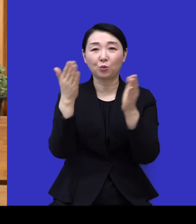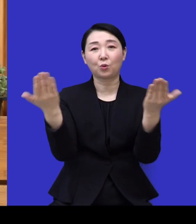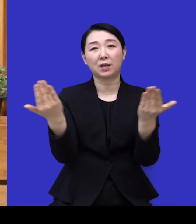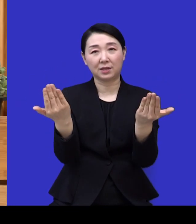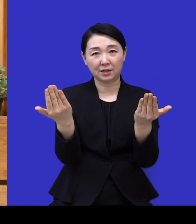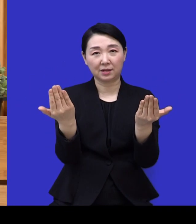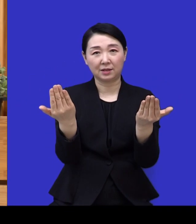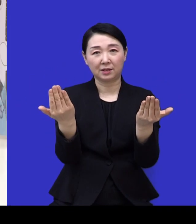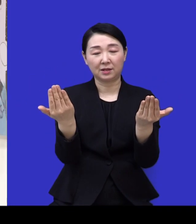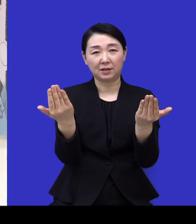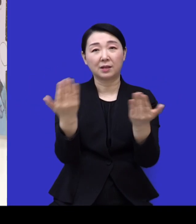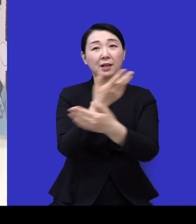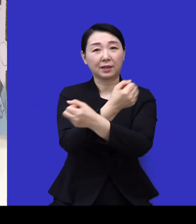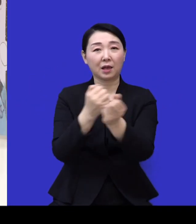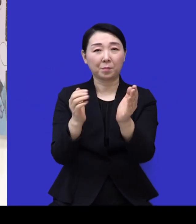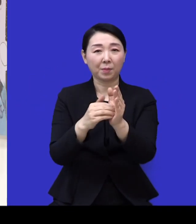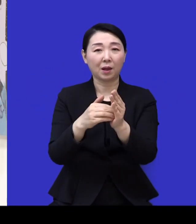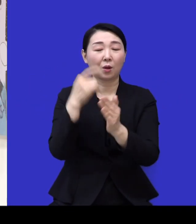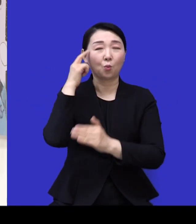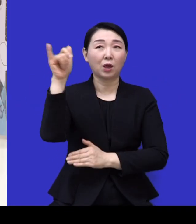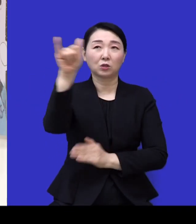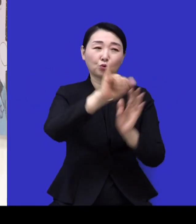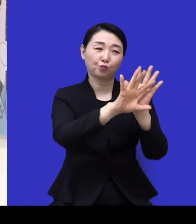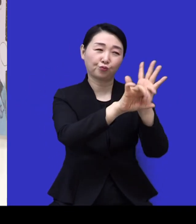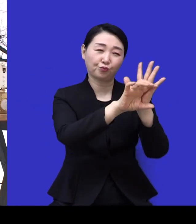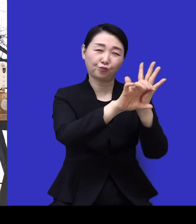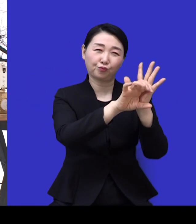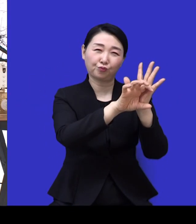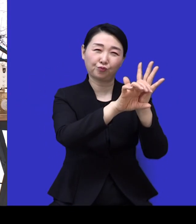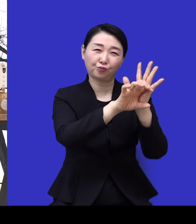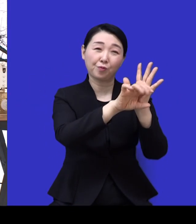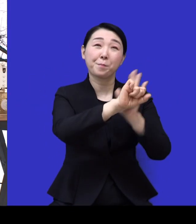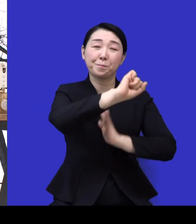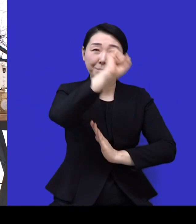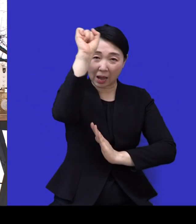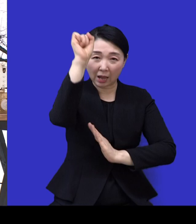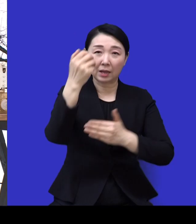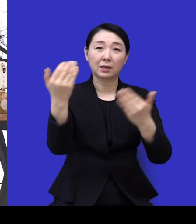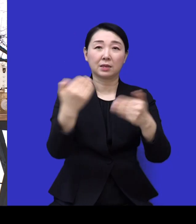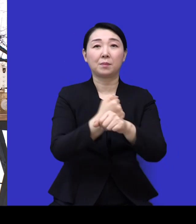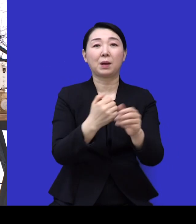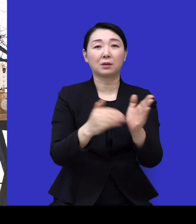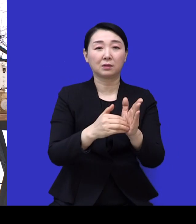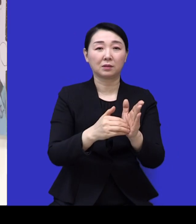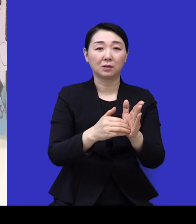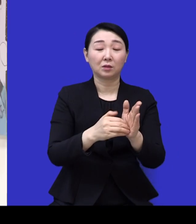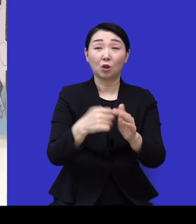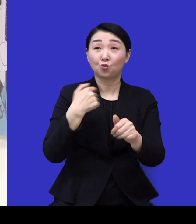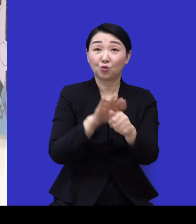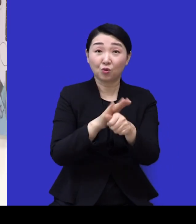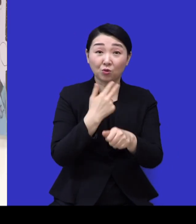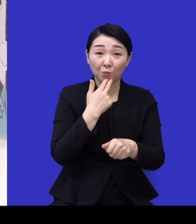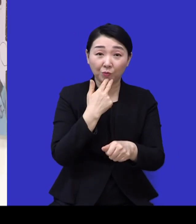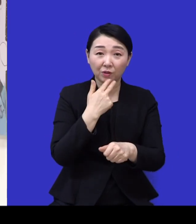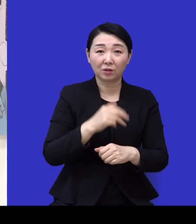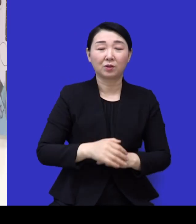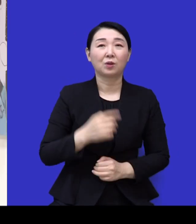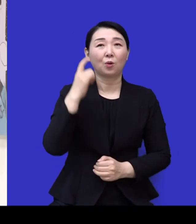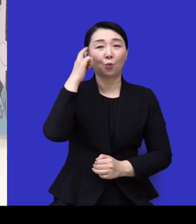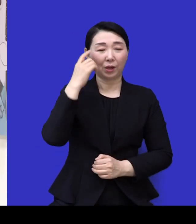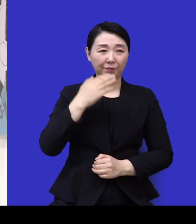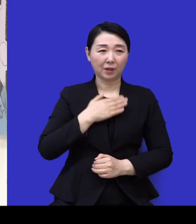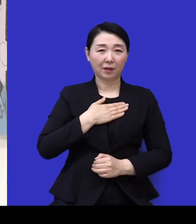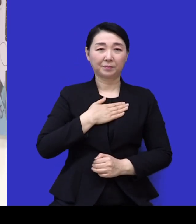아. 그러니까 전국에서 입찰을 해서 이제 그 일을 하는데 백 같은 거 전혀 없이. 예. 그때 뭐 그 안국역에 제가